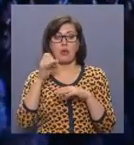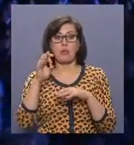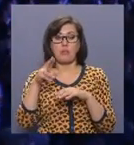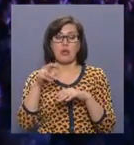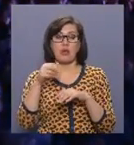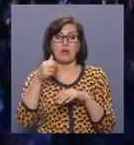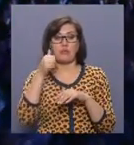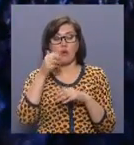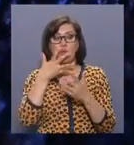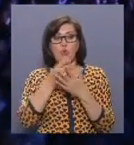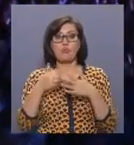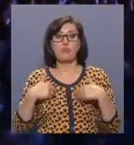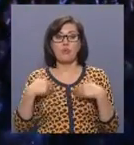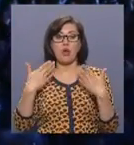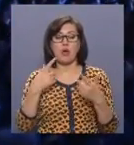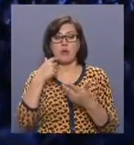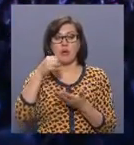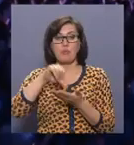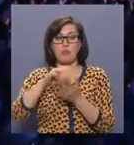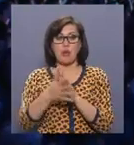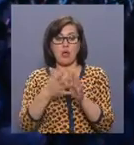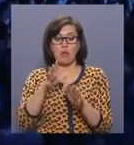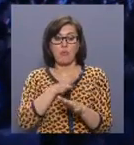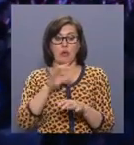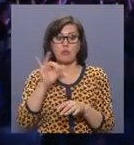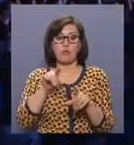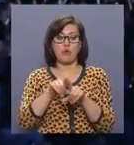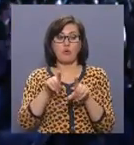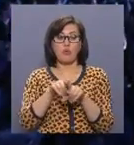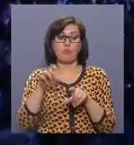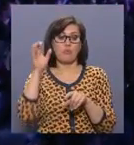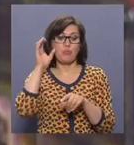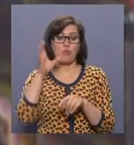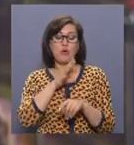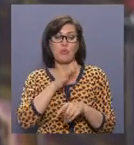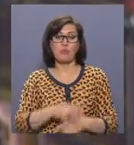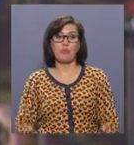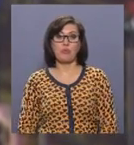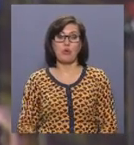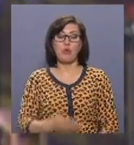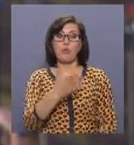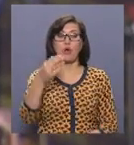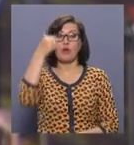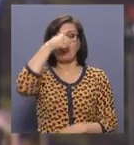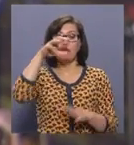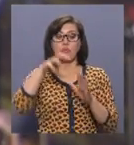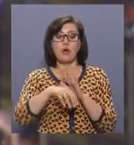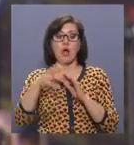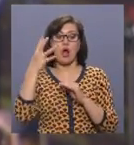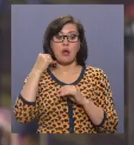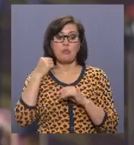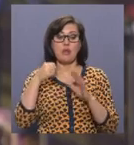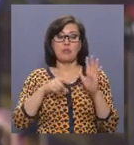өз құттықтау сөзін айтып кеткен болатын, соған құлақ салсақ. Осы жылдар ішінде Алматы